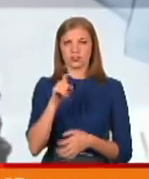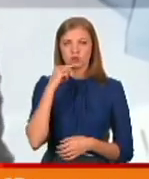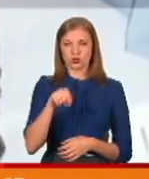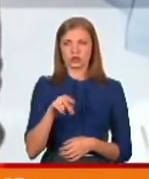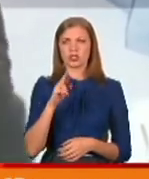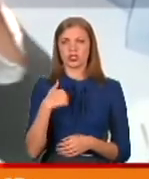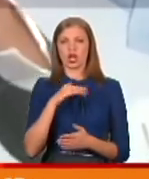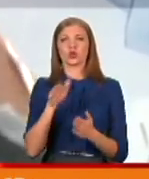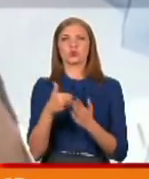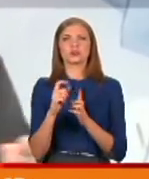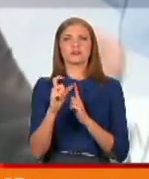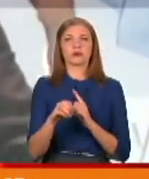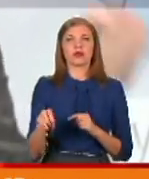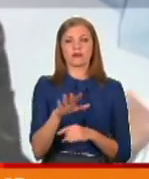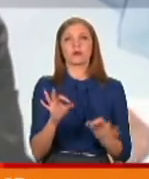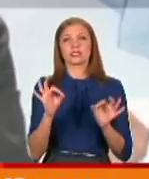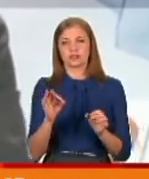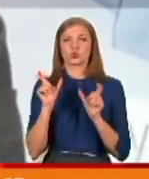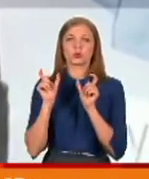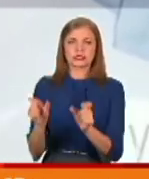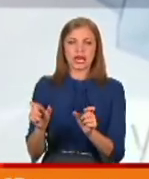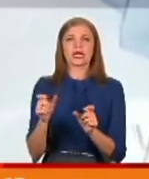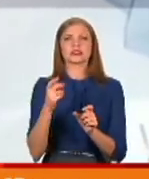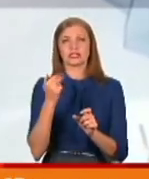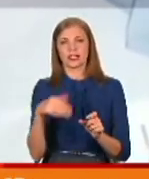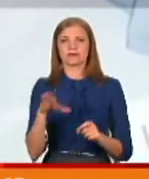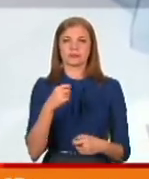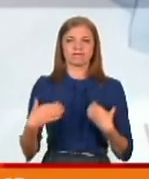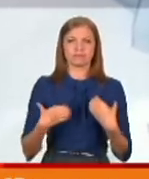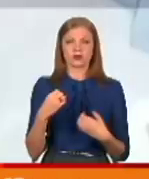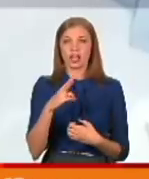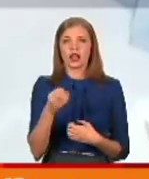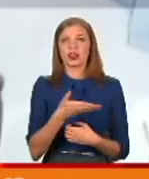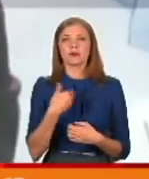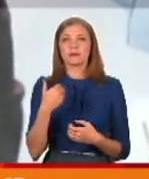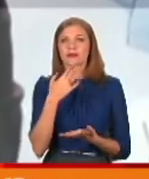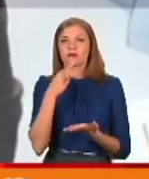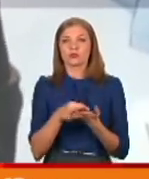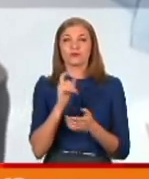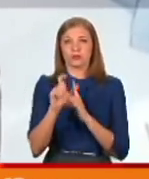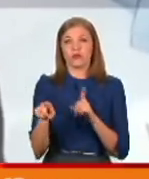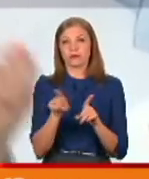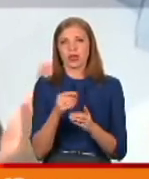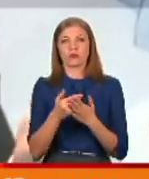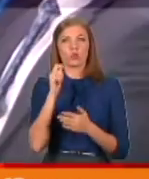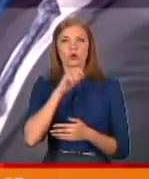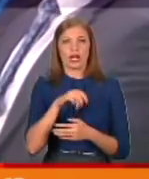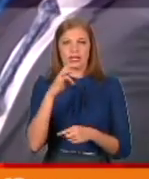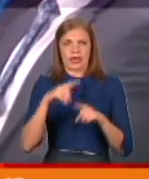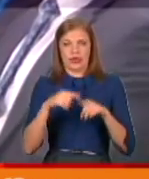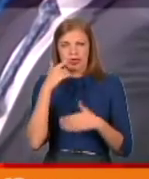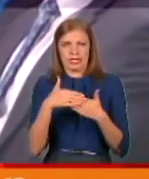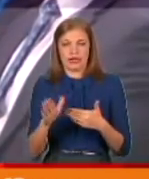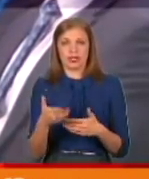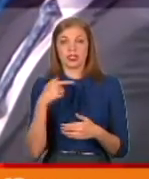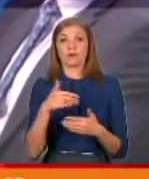досі відповідає Європа? Звісно, санкції, звісно, жести занепокоєння. Проте ми відповідаємо так, ніби Україна не рідна. Нова